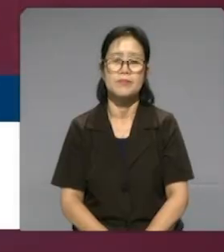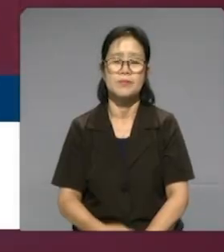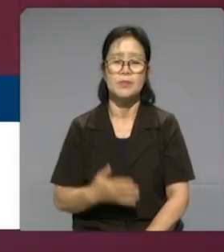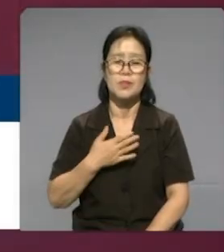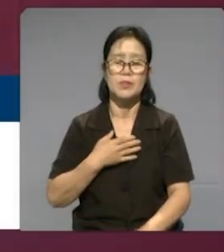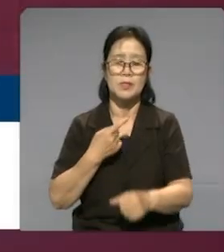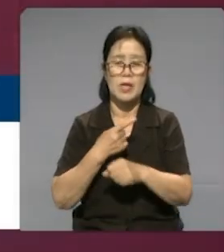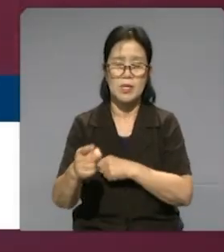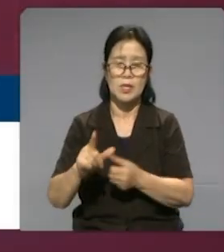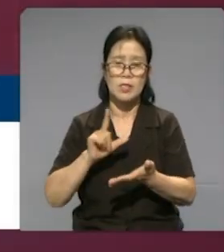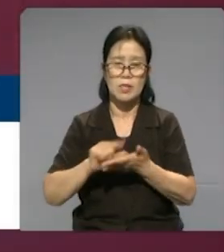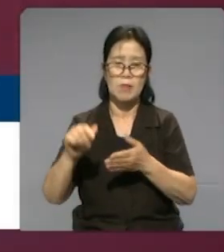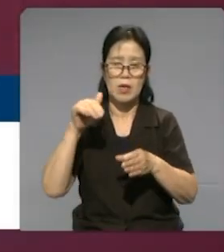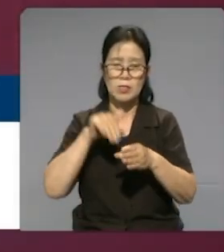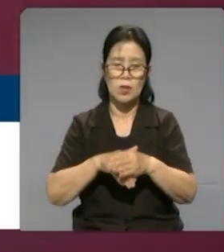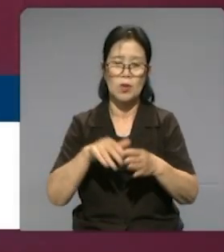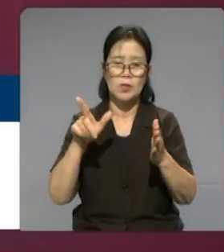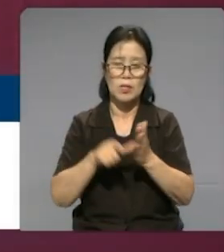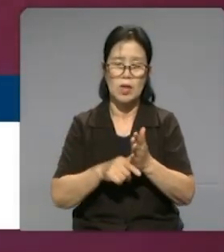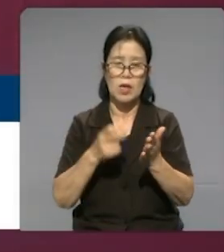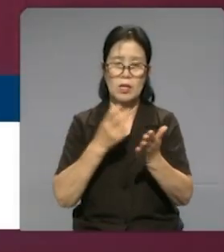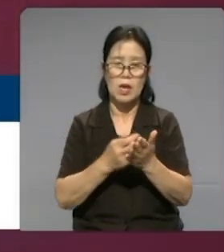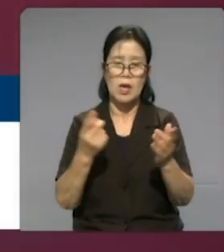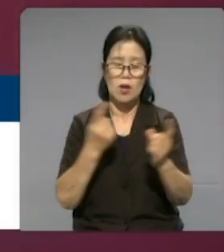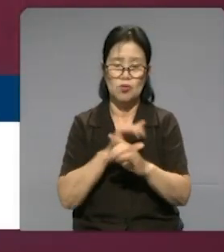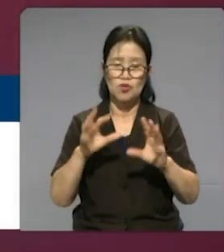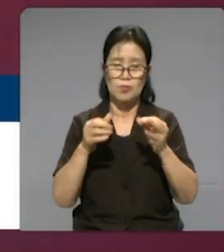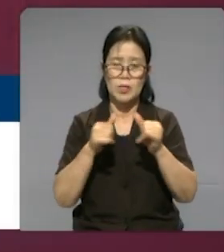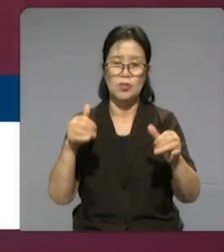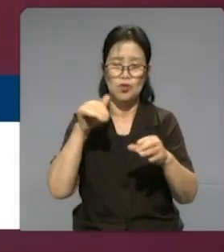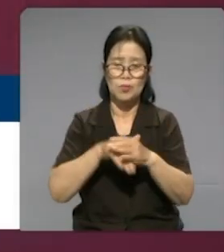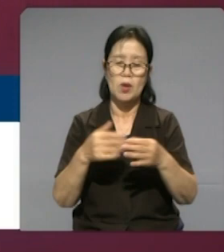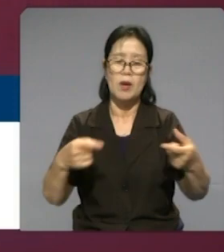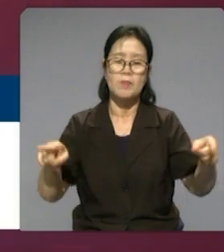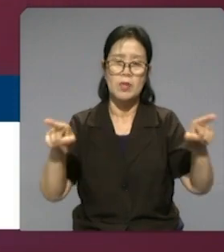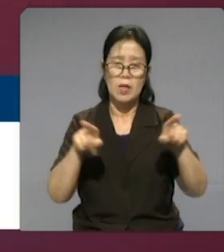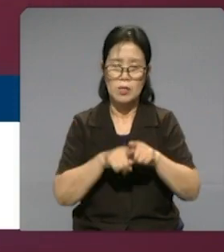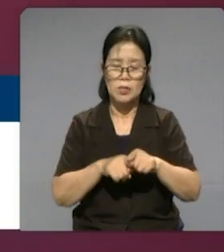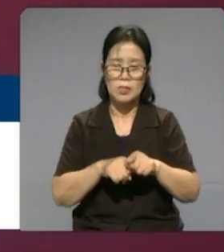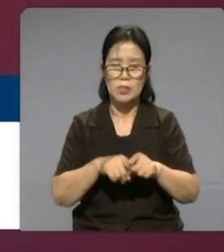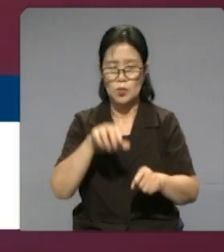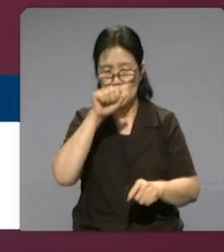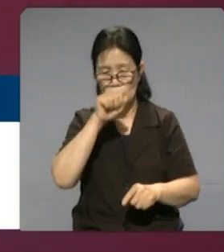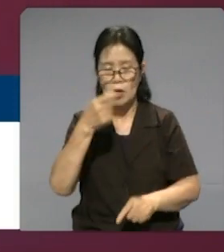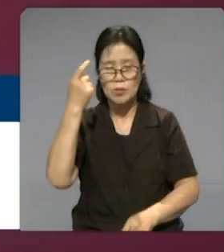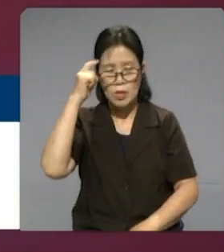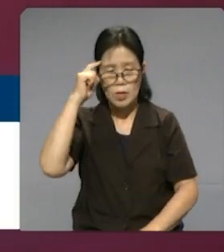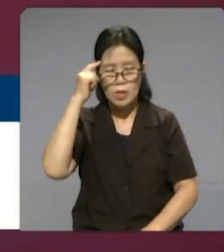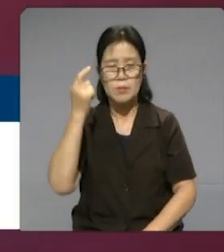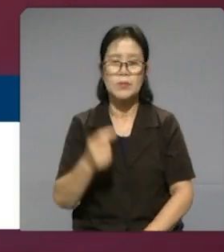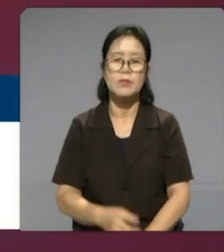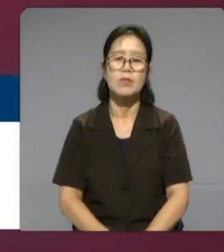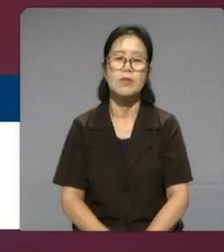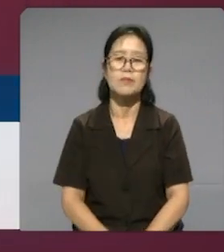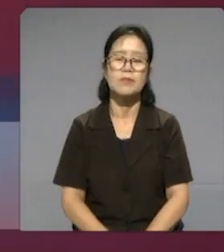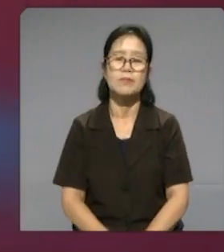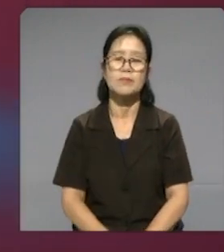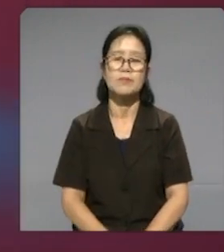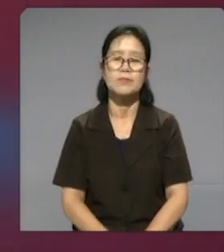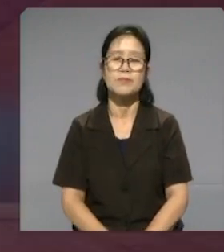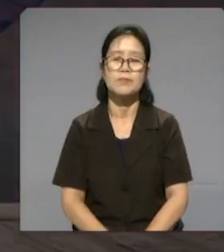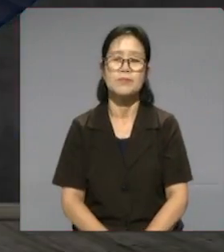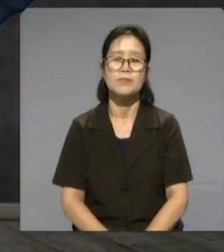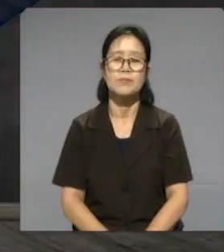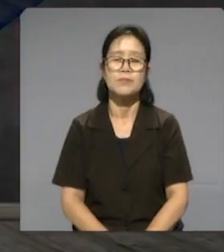저는 내년 지방선거 때 개헌 국민투표를 함께하는 것이 바람직하다고 생각합니다.